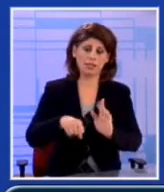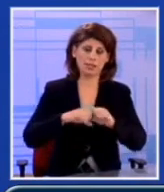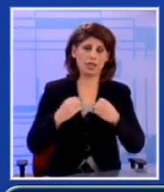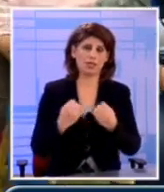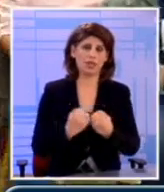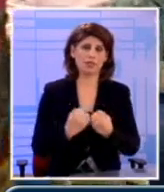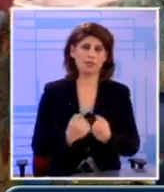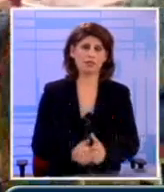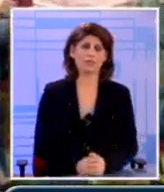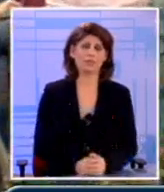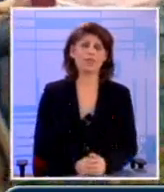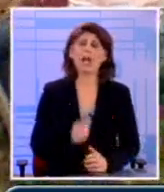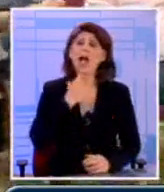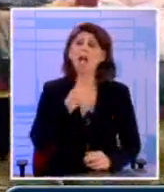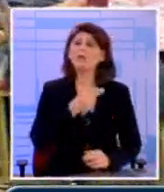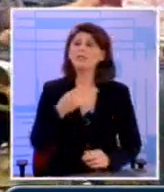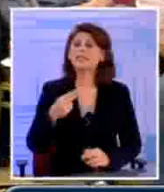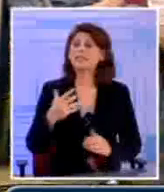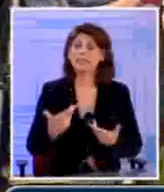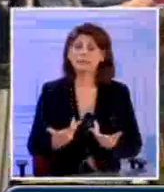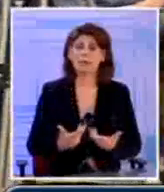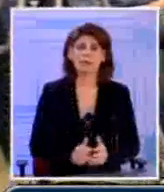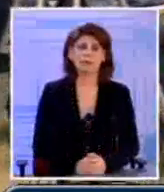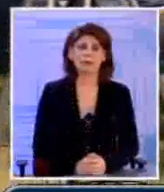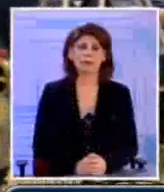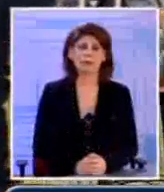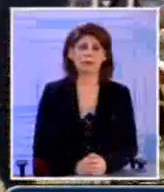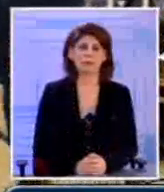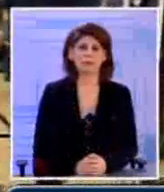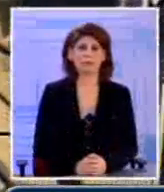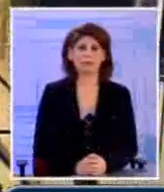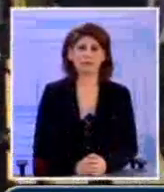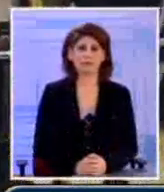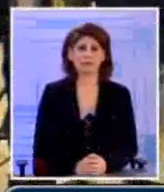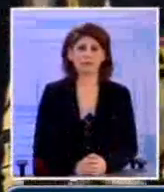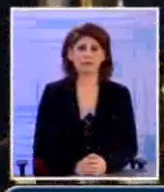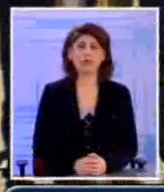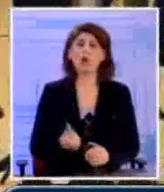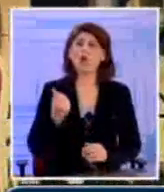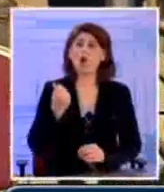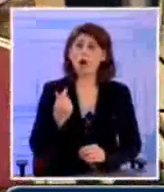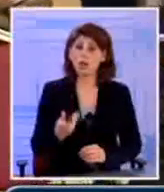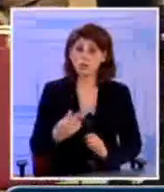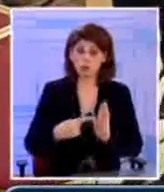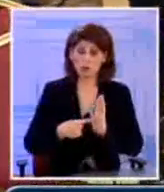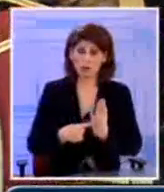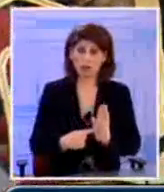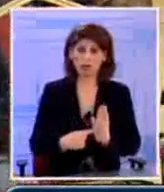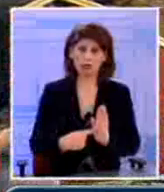συνεδρίαση. Αυτό σημαίνει ότι ο αριθμός των